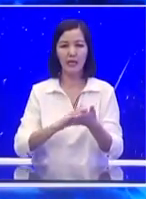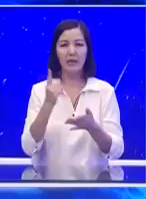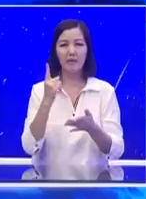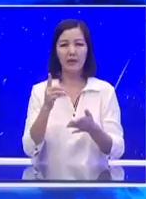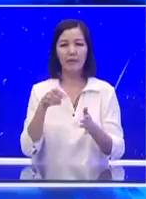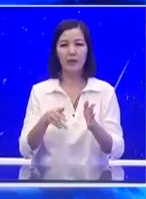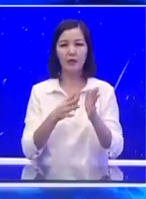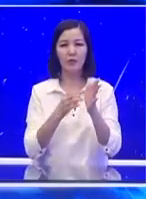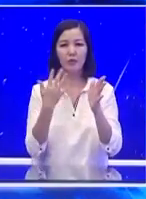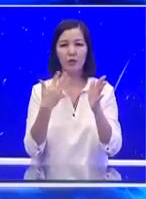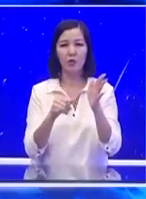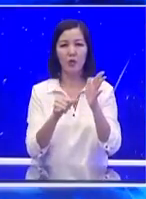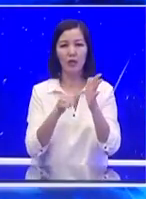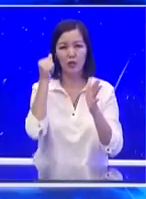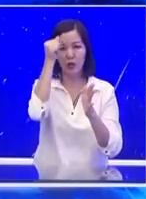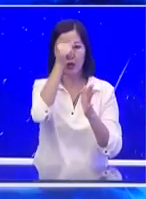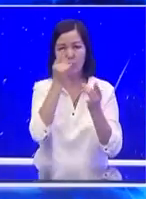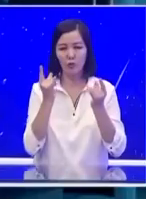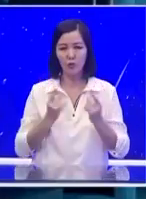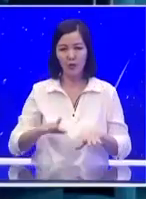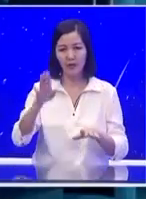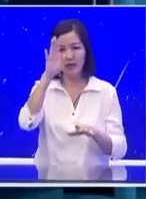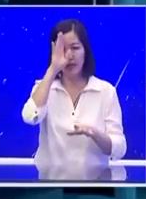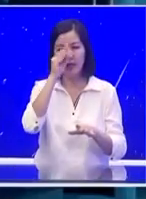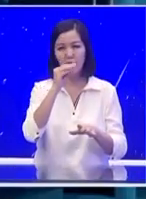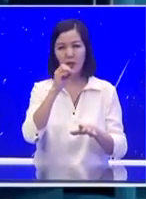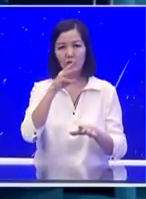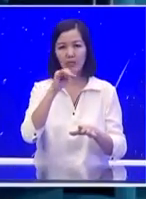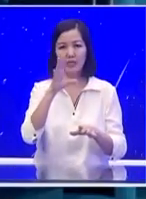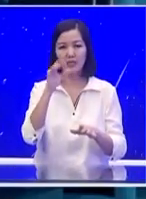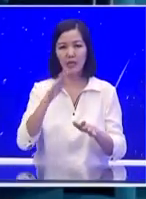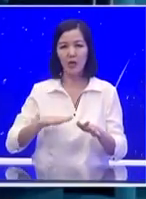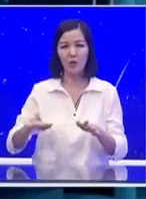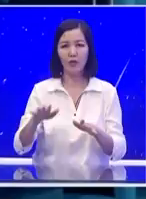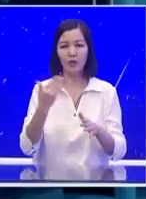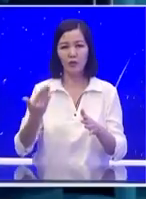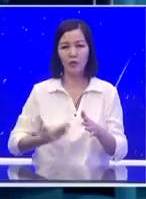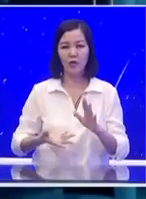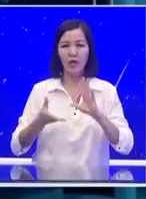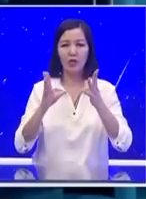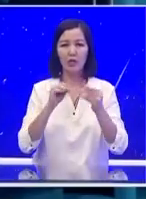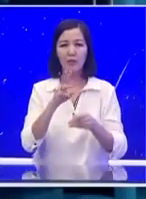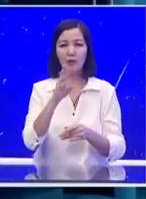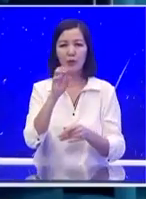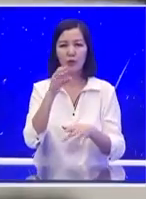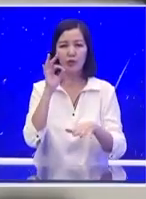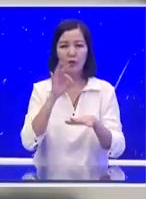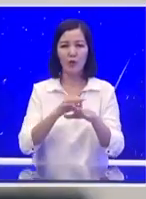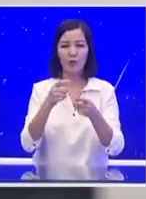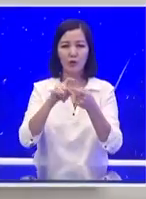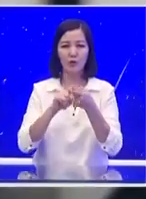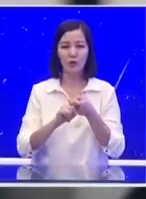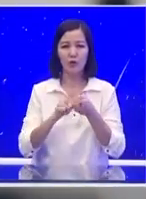бірі 1956 жылы туған ер адам Жетісай ауданының тұрғыны. Жалпы Түркістан өңірінде COVID-19